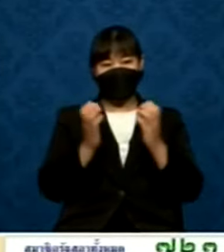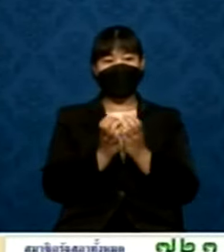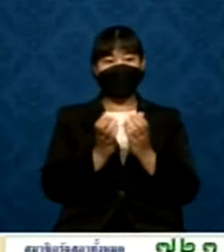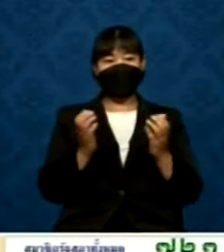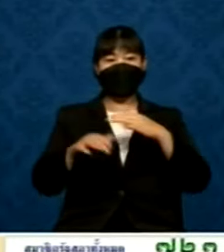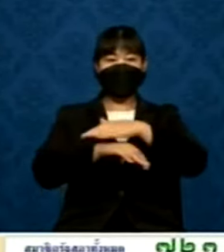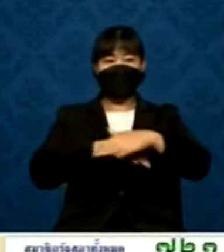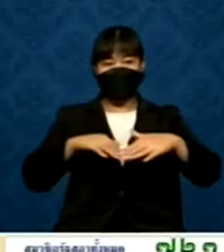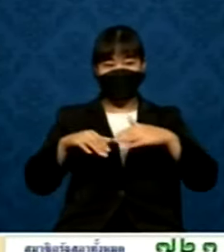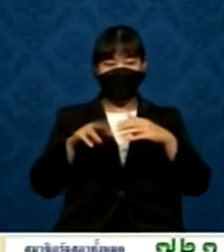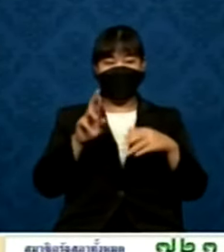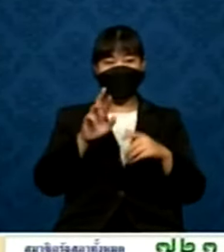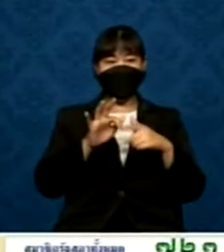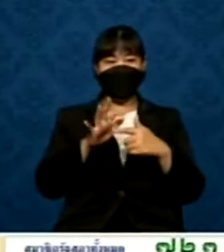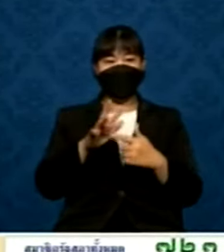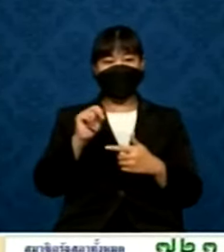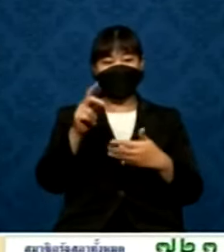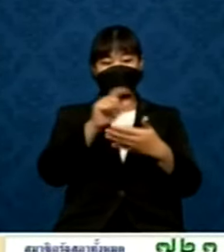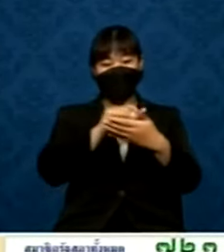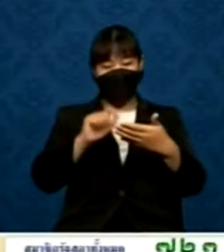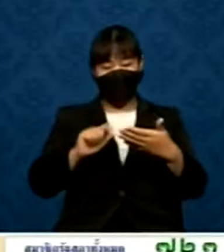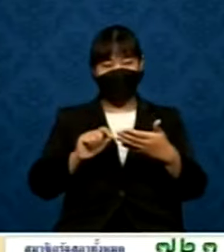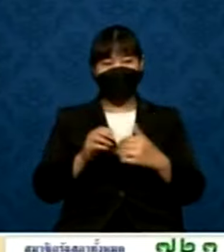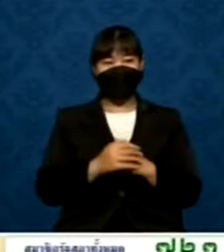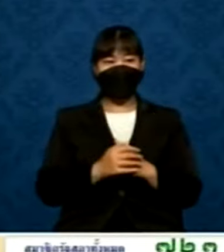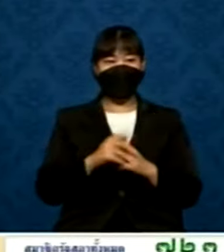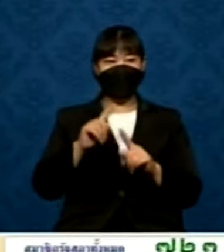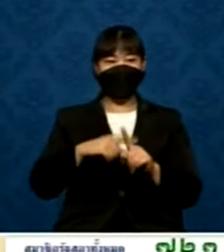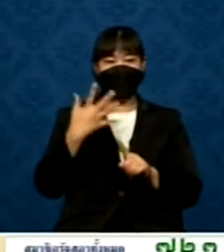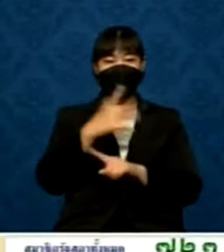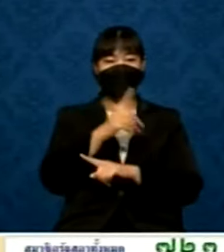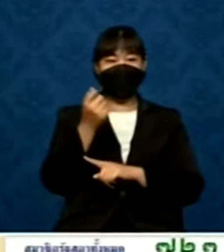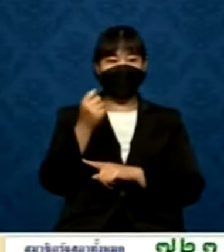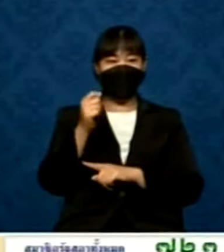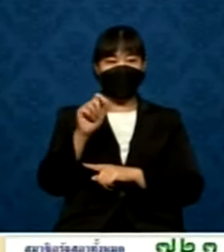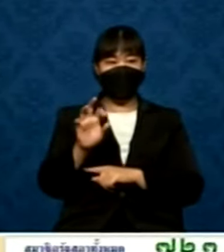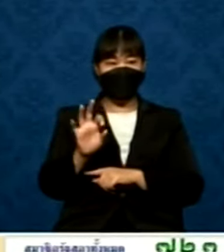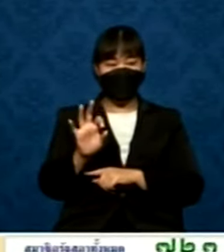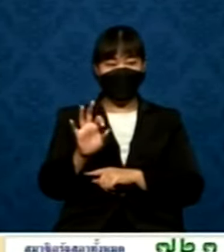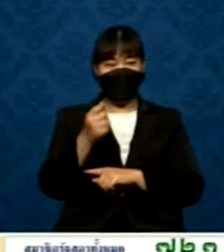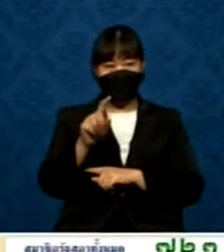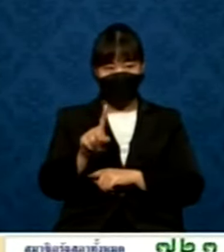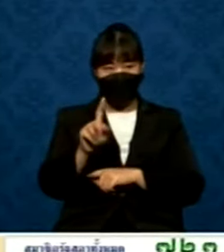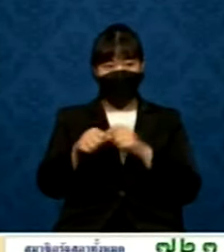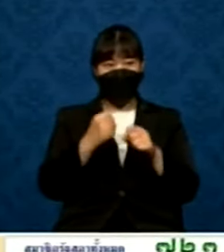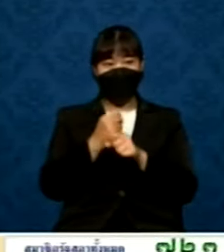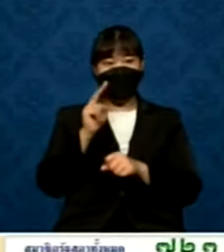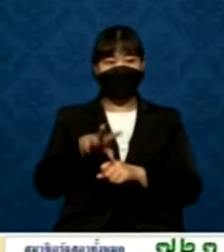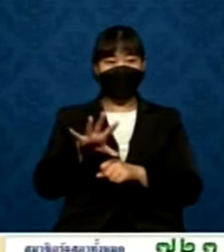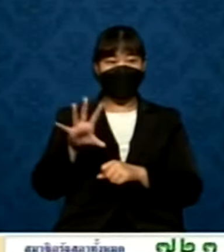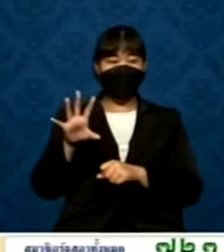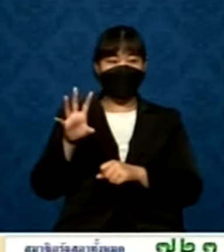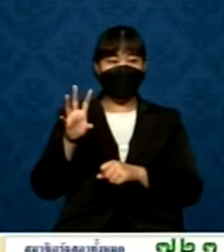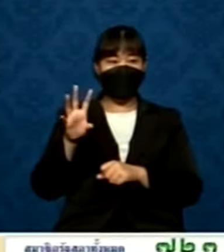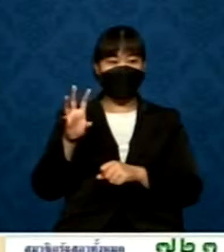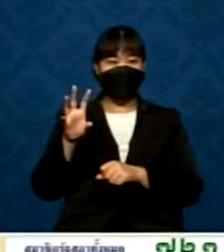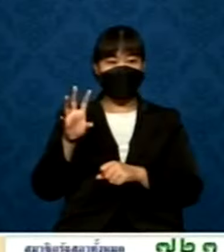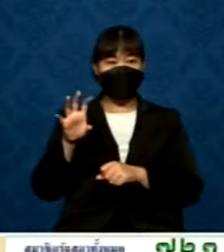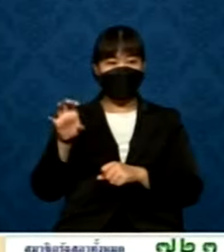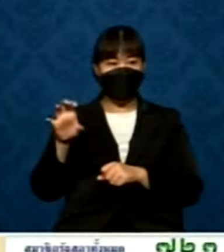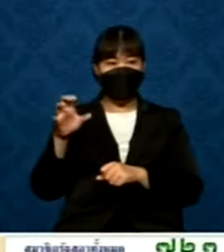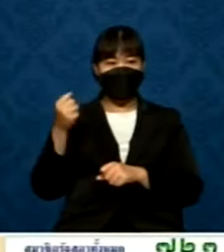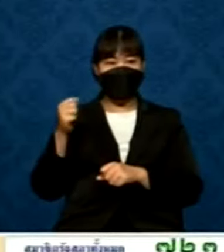การร่างรัฐธรรมนูญท่านเขียนเมื่อวันที่11พฤษภาคม2517ยืนยันชัดเจนนะครับว่าท่านเห็นว่าถ้าหากมี2สภา